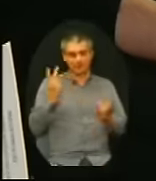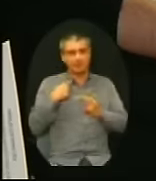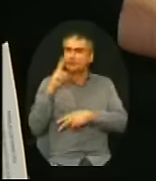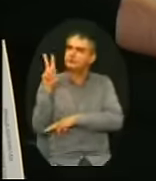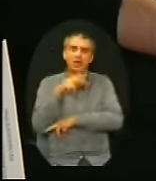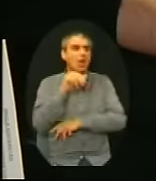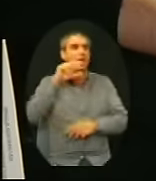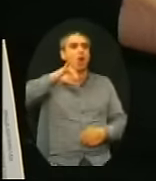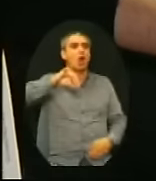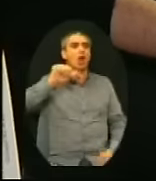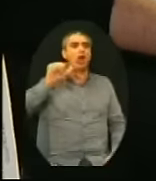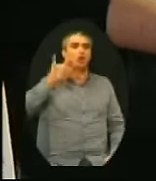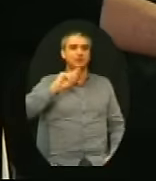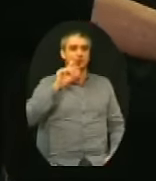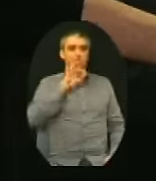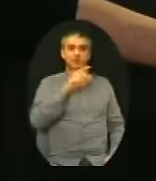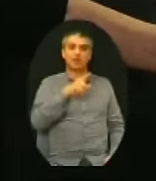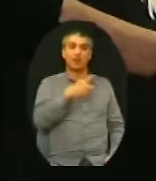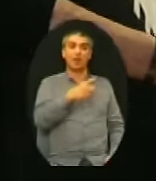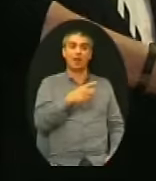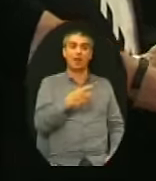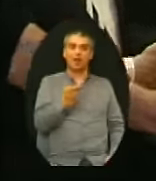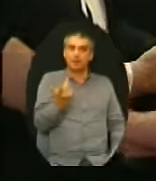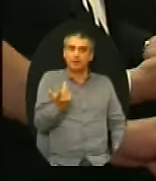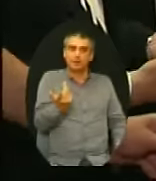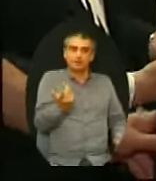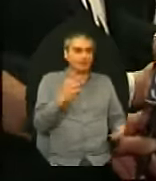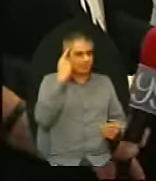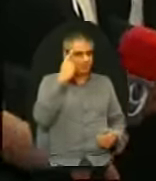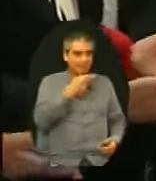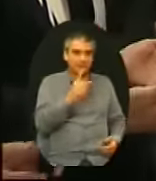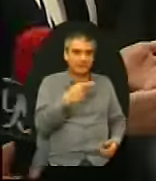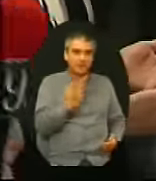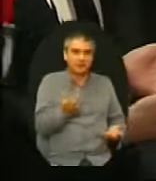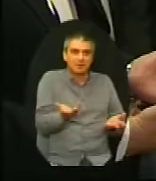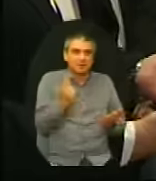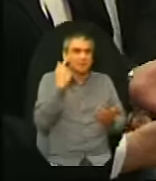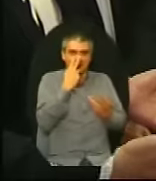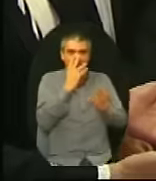בעיניים אורן חזן, לא מצאתי. בבקשה, יש לך גם על נחש. תראה מה שהולך פה,